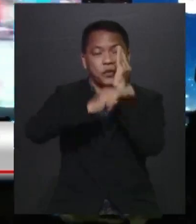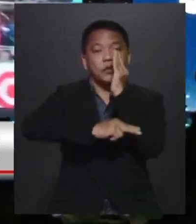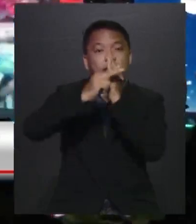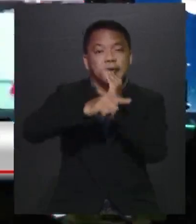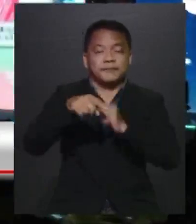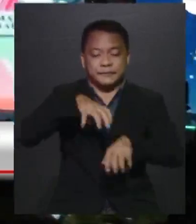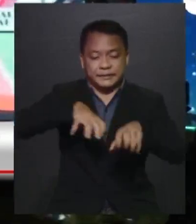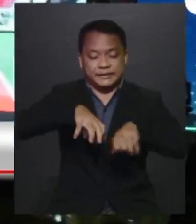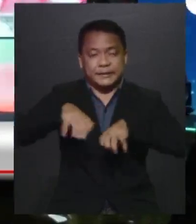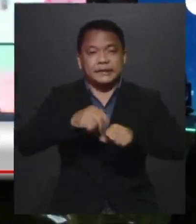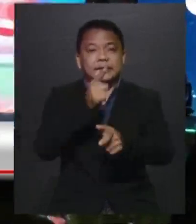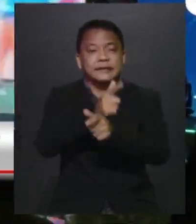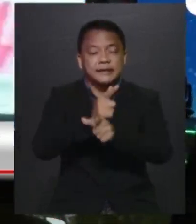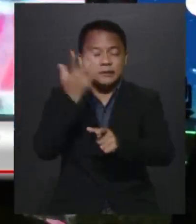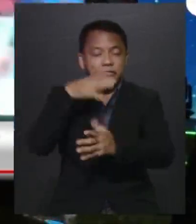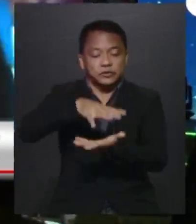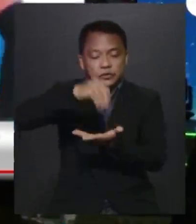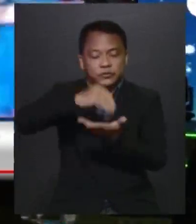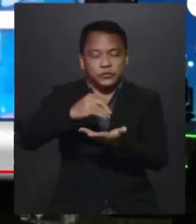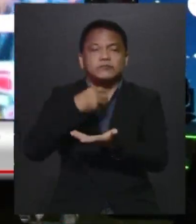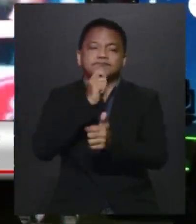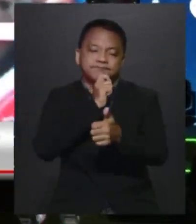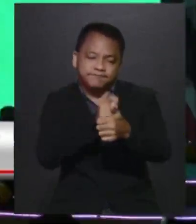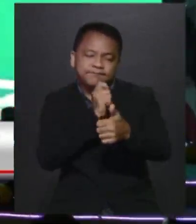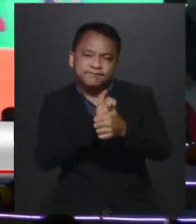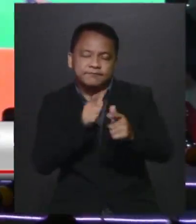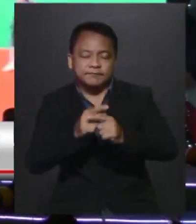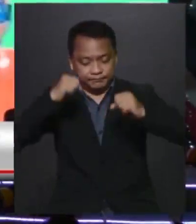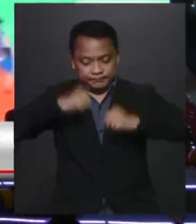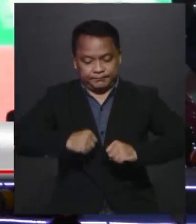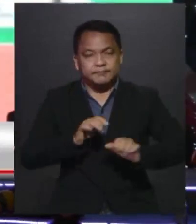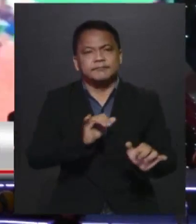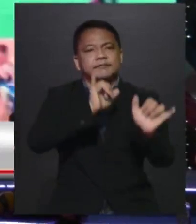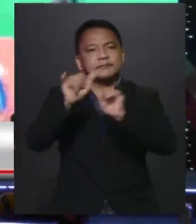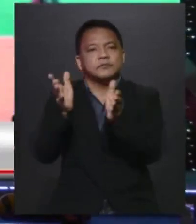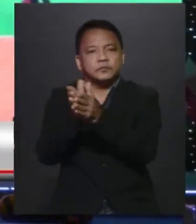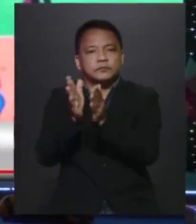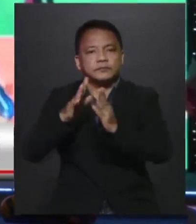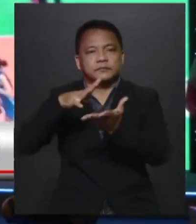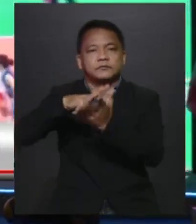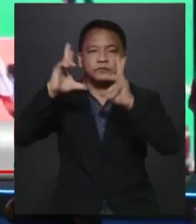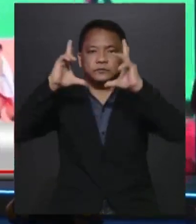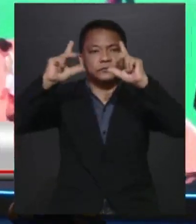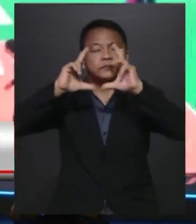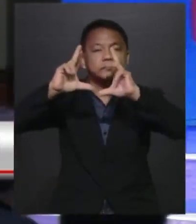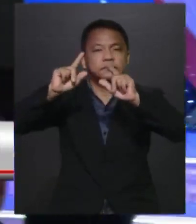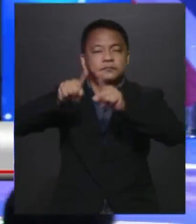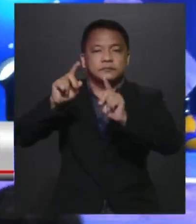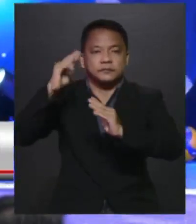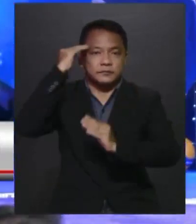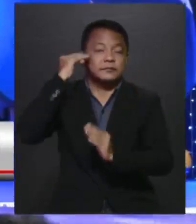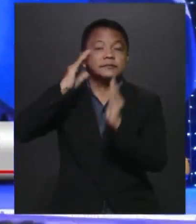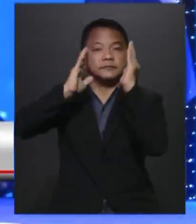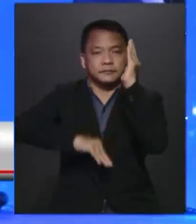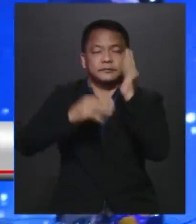ปซัฟฟรีนนะคะภายในงานชมพู่ก็เลยออกมาให้สัมภาษณ์ถึงการตัดสินใจไปร่วมเล่นวอลเลย์บอลที่เกาหลีใ